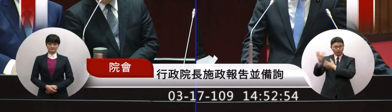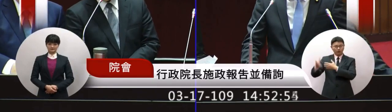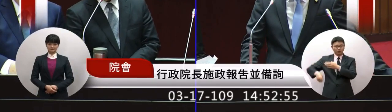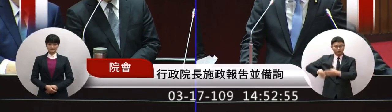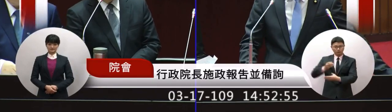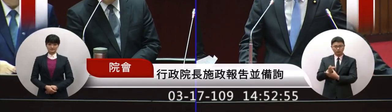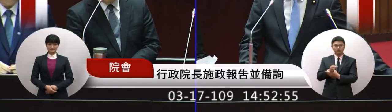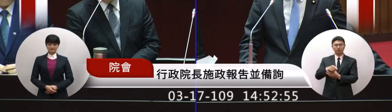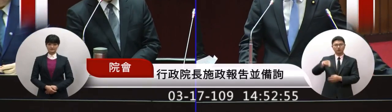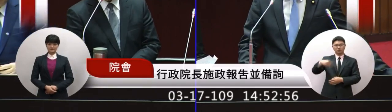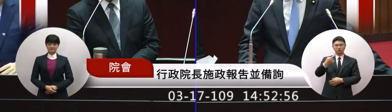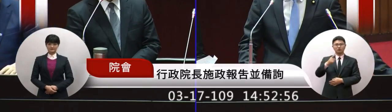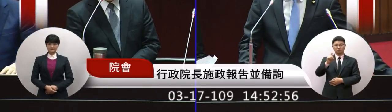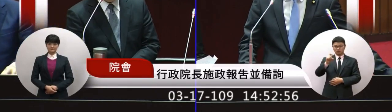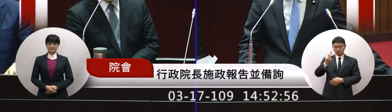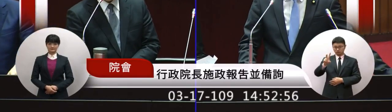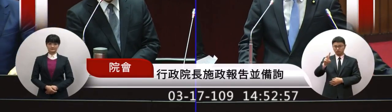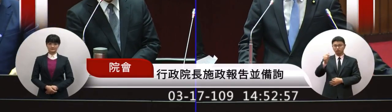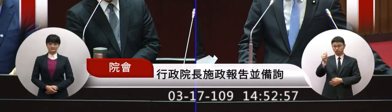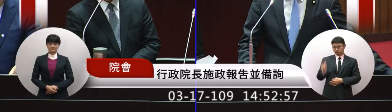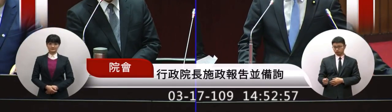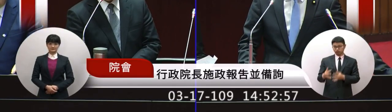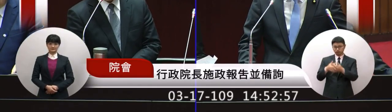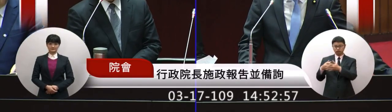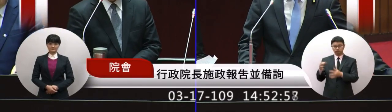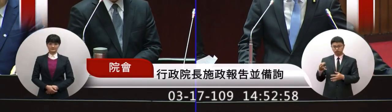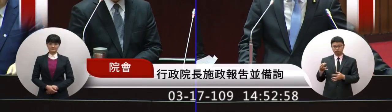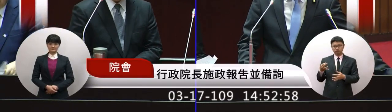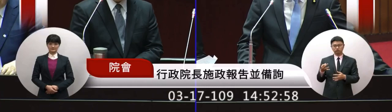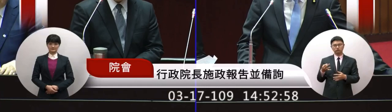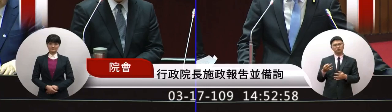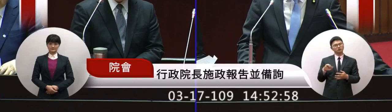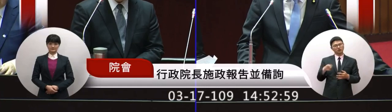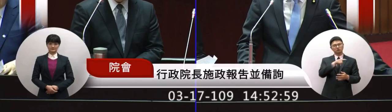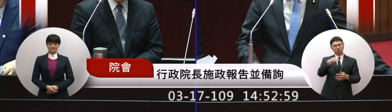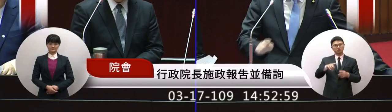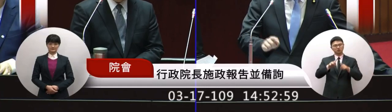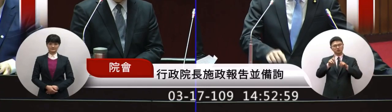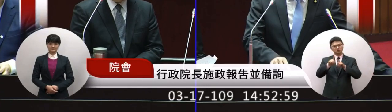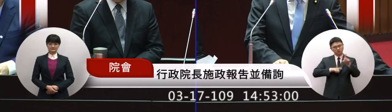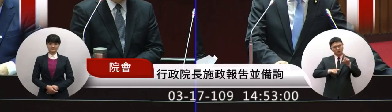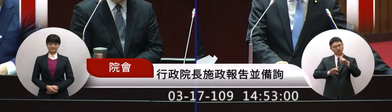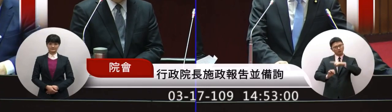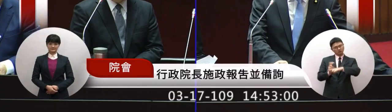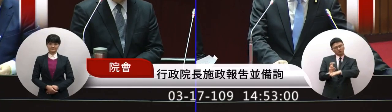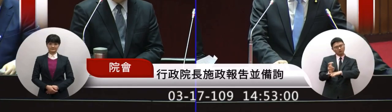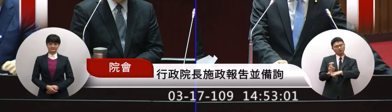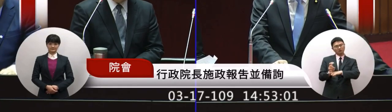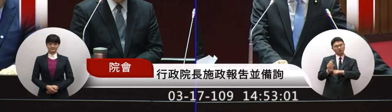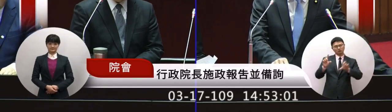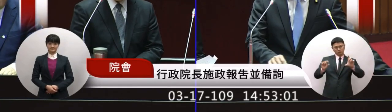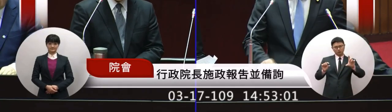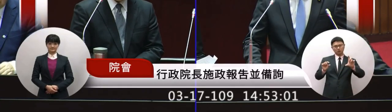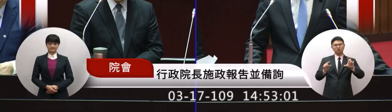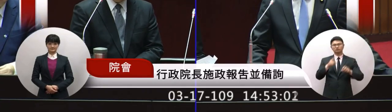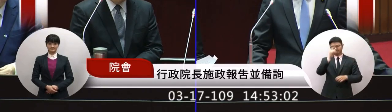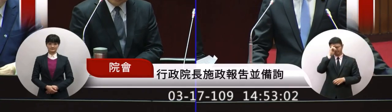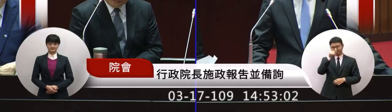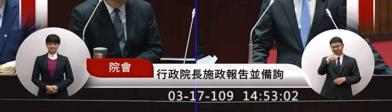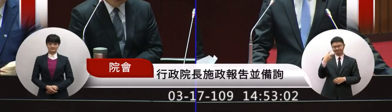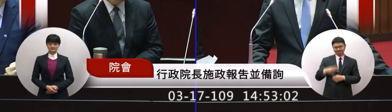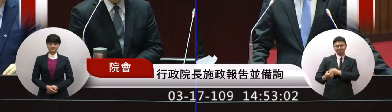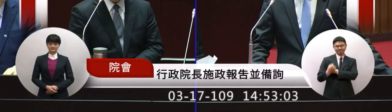是112亿美元，大约少了20%，所以我们要请苏院长再加油一